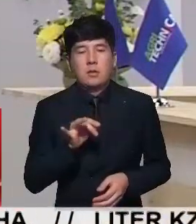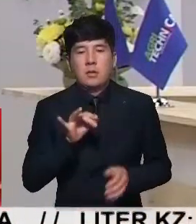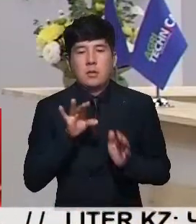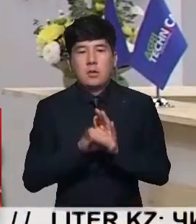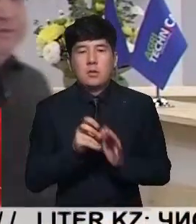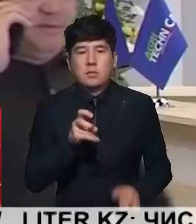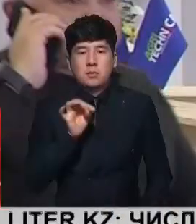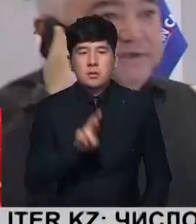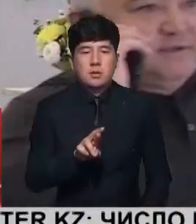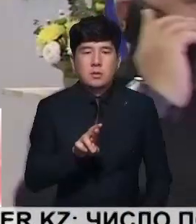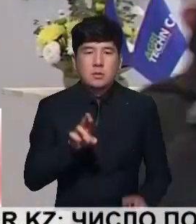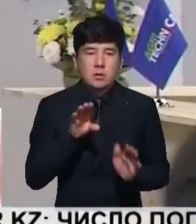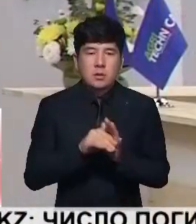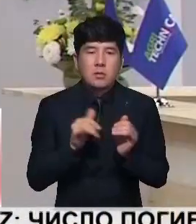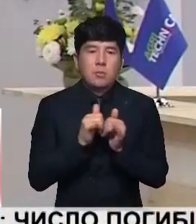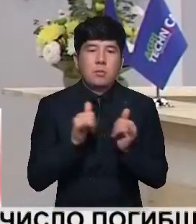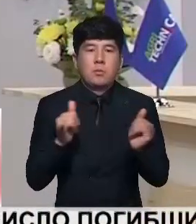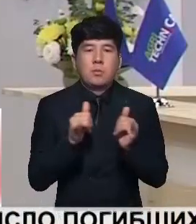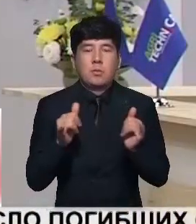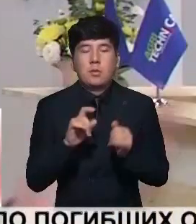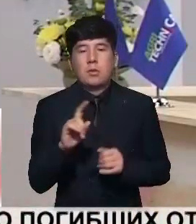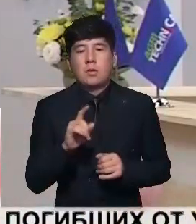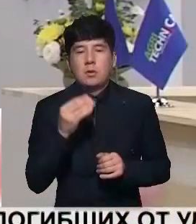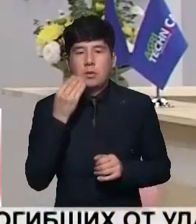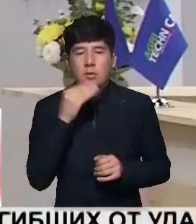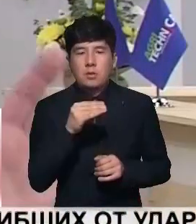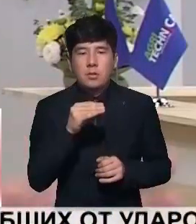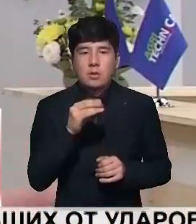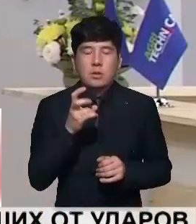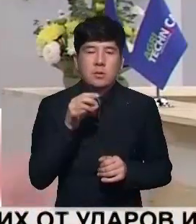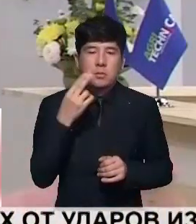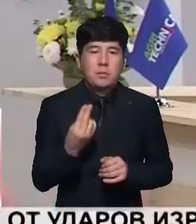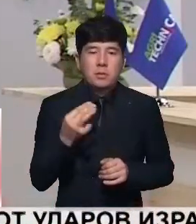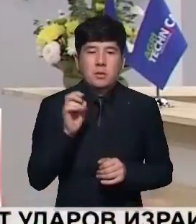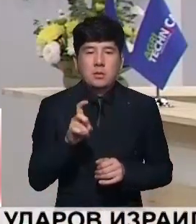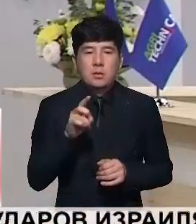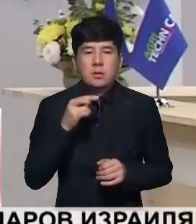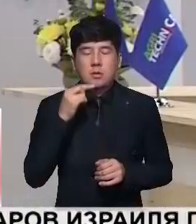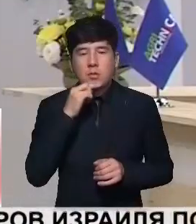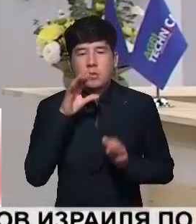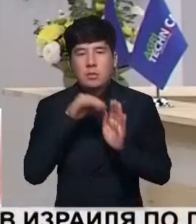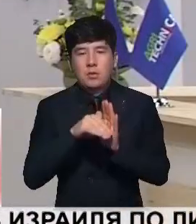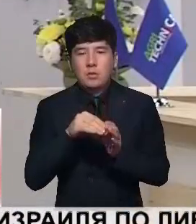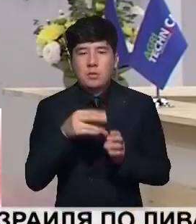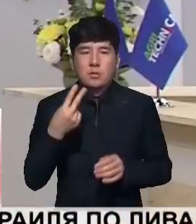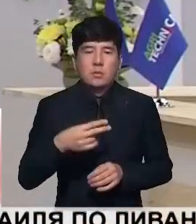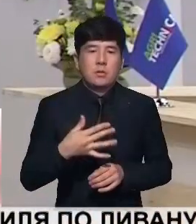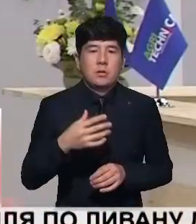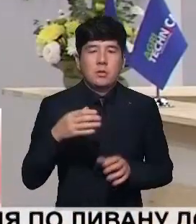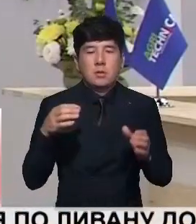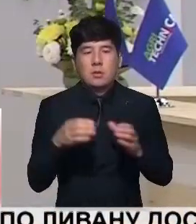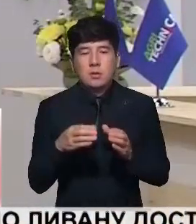компаний особенно большой и хорошо. На немецком стенде только 25 компаний